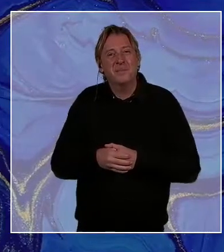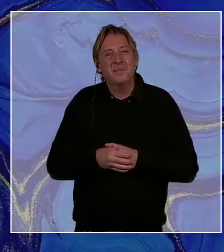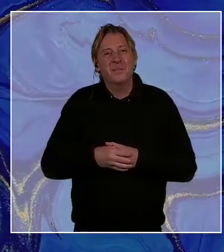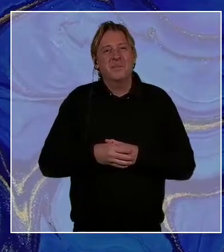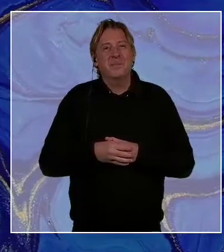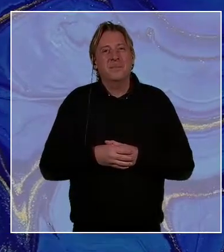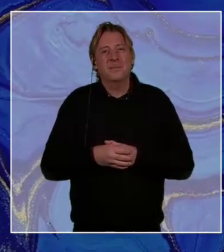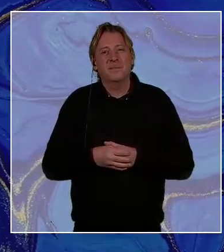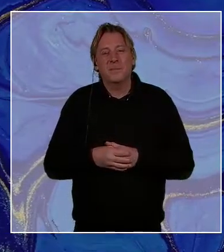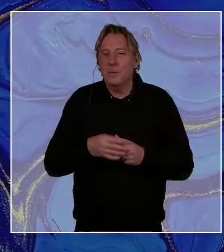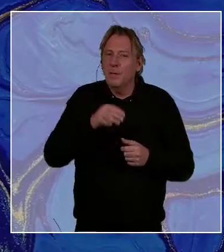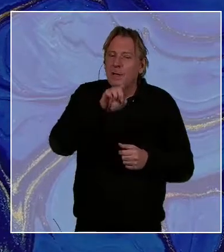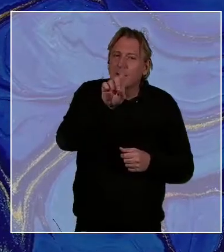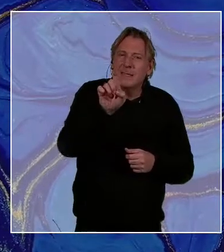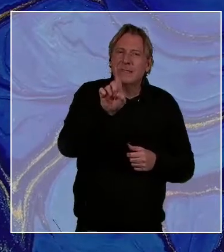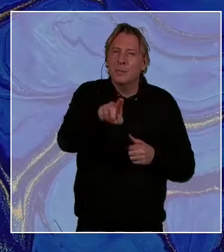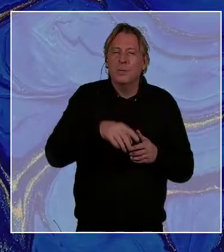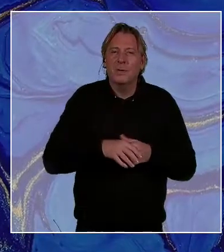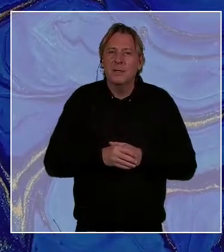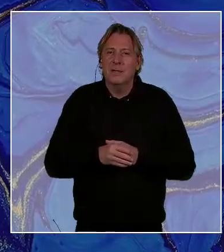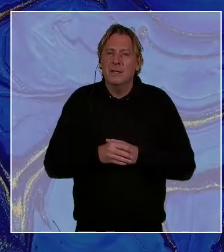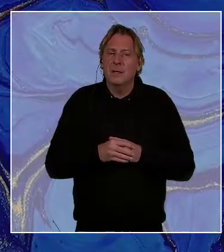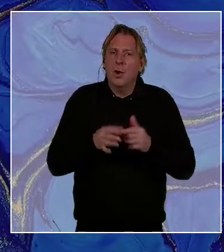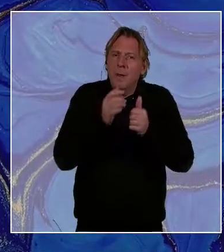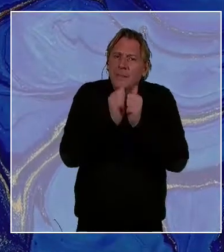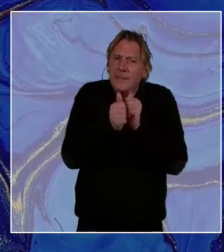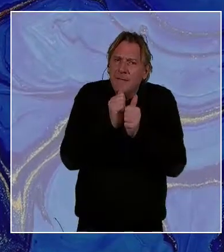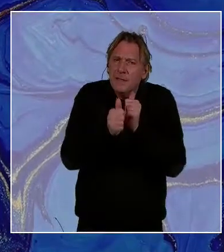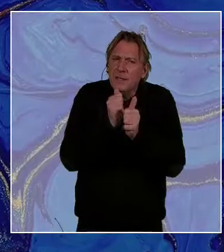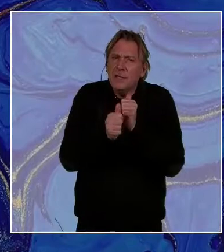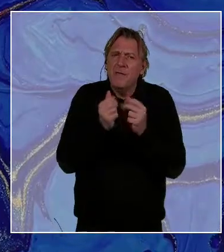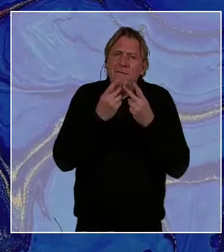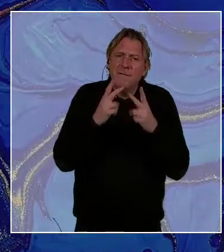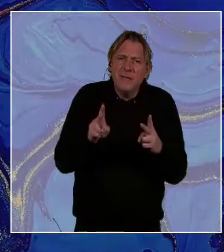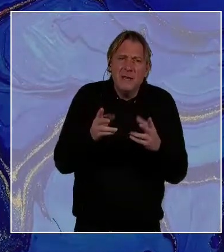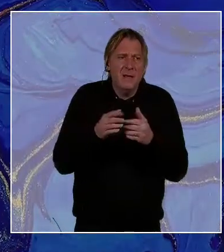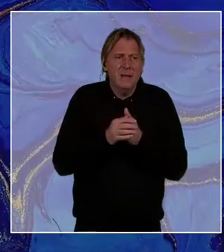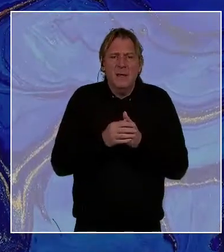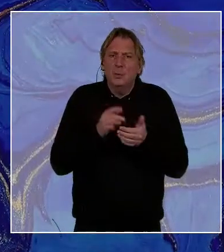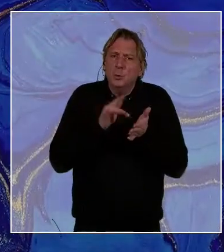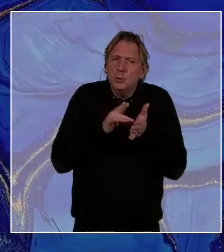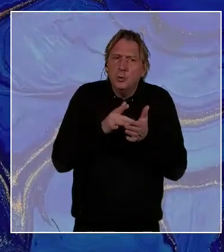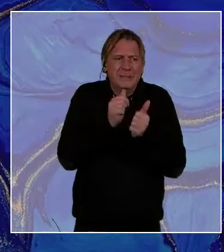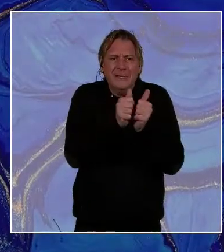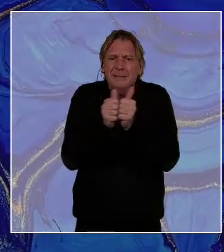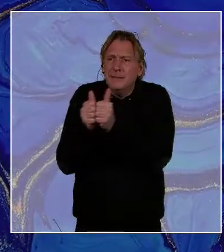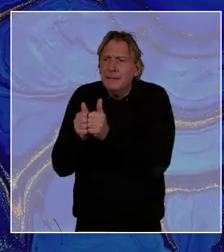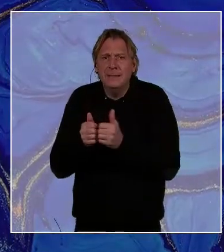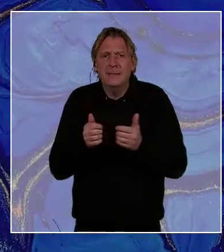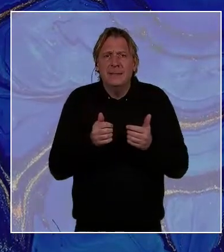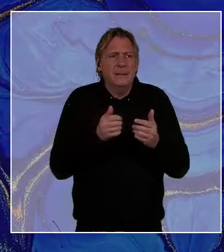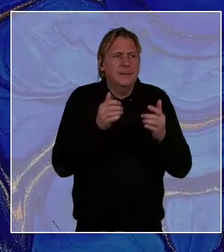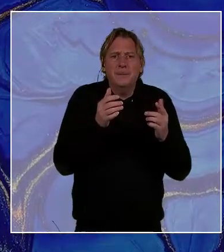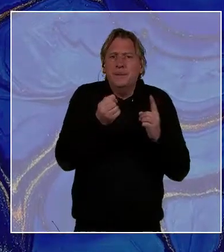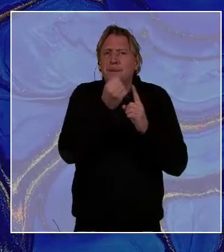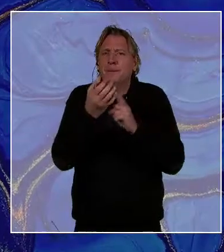J'aimerais vous poser une question. Nous parlions des défis auxquels les villes sont confrontées. Quels sont les outils que vous mettez en